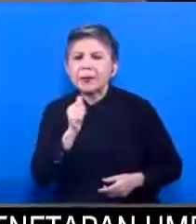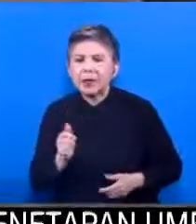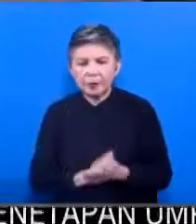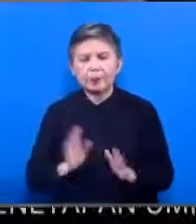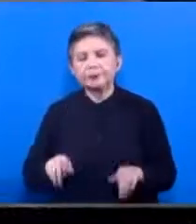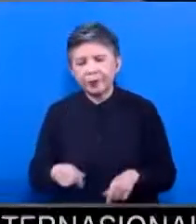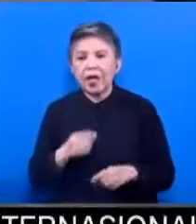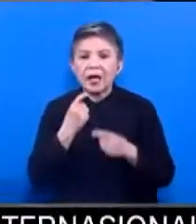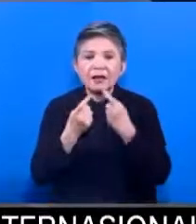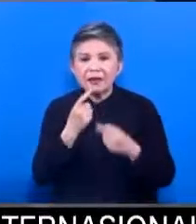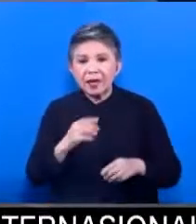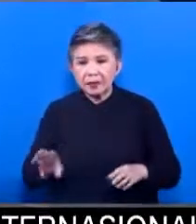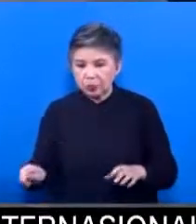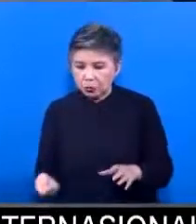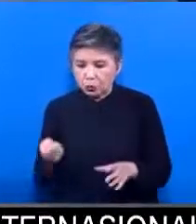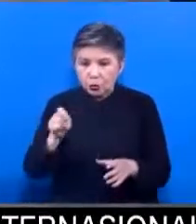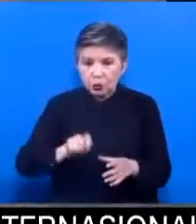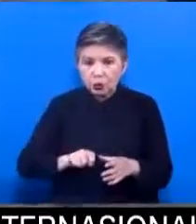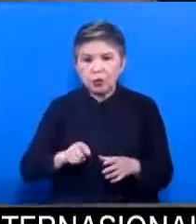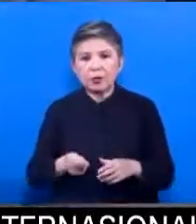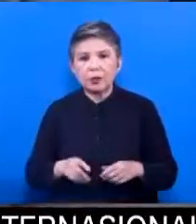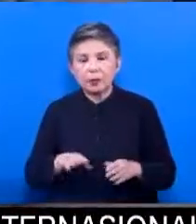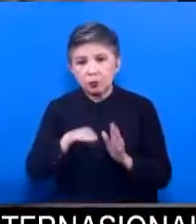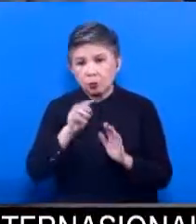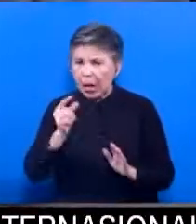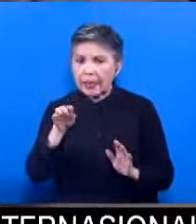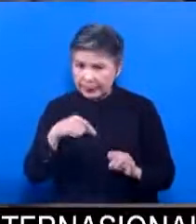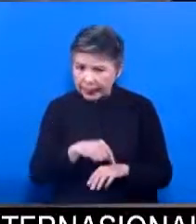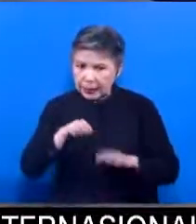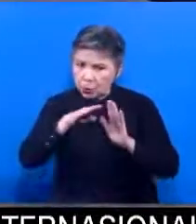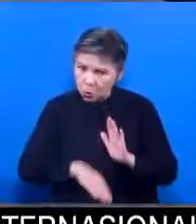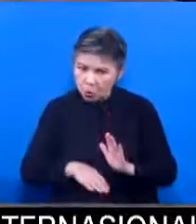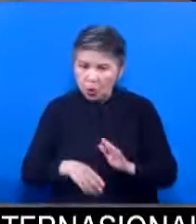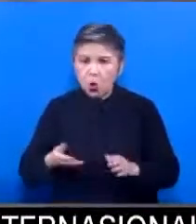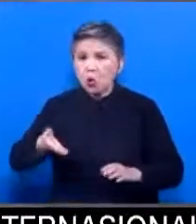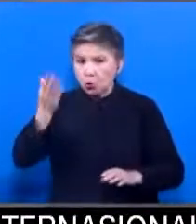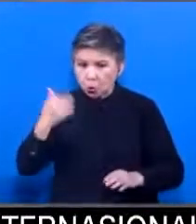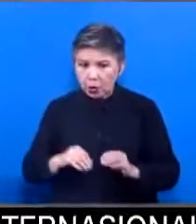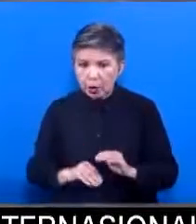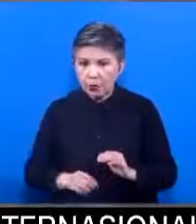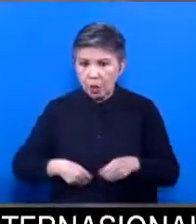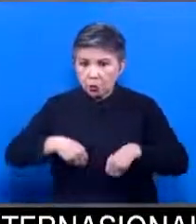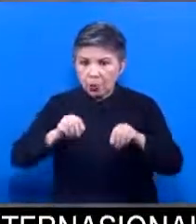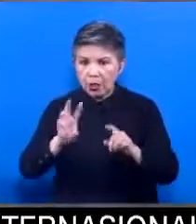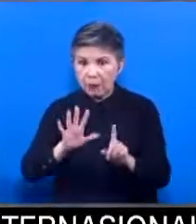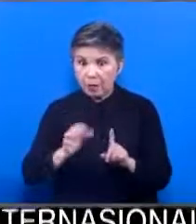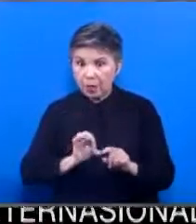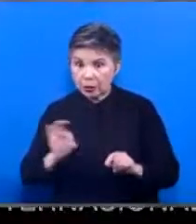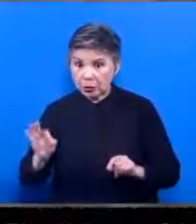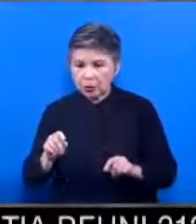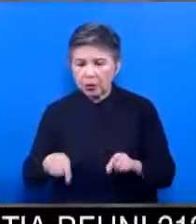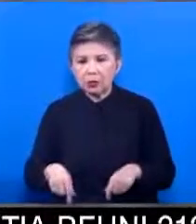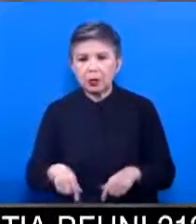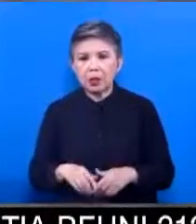mengenai minyak curah mengalami penurunan ya. Yang dulunya kita bisa jual 15 sekarang sampai